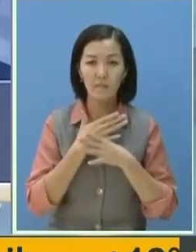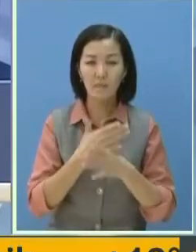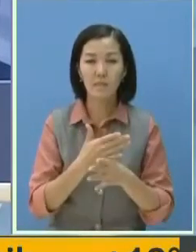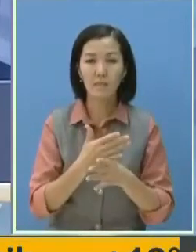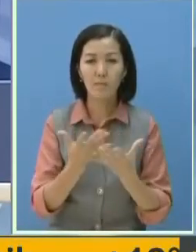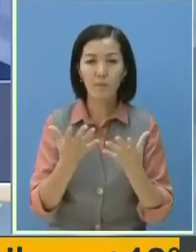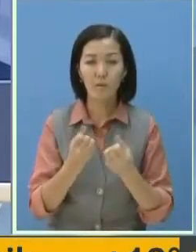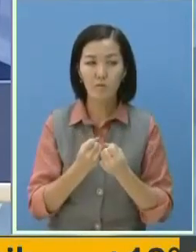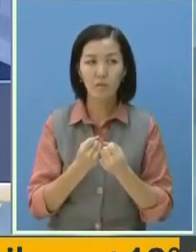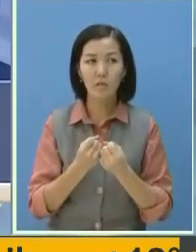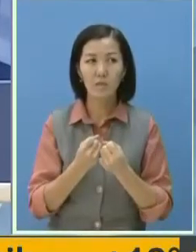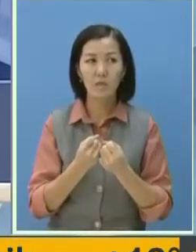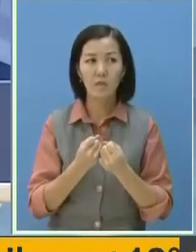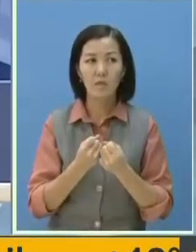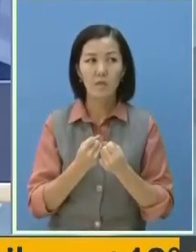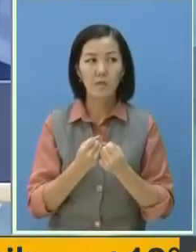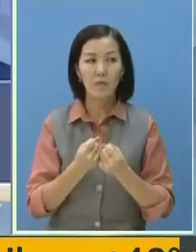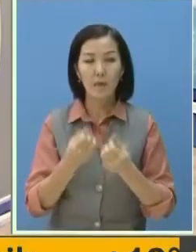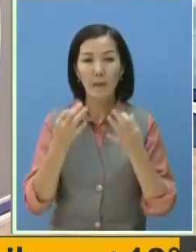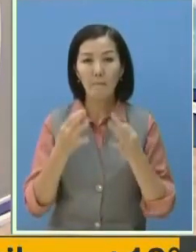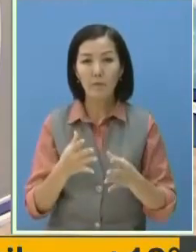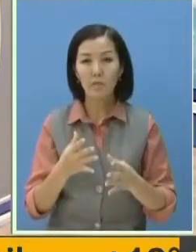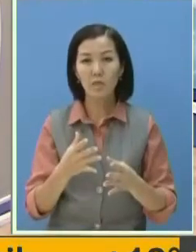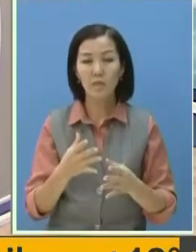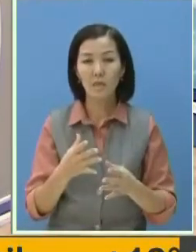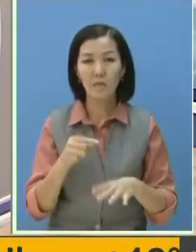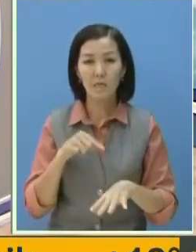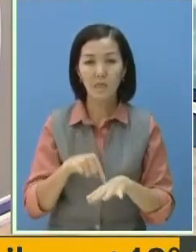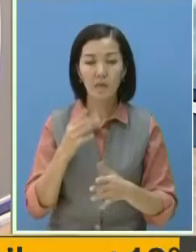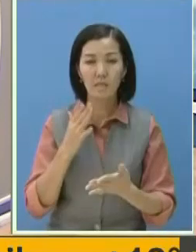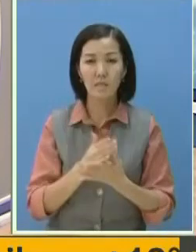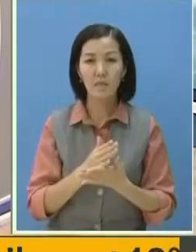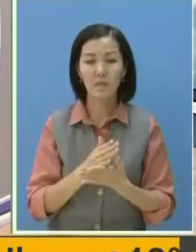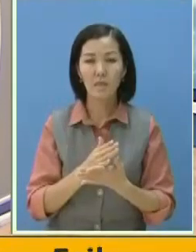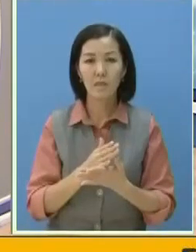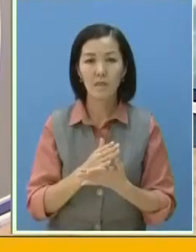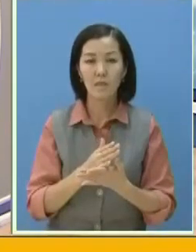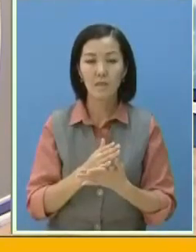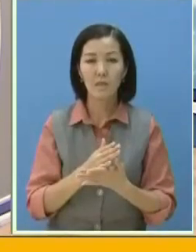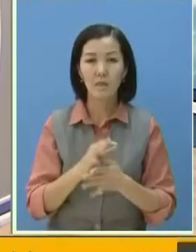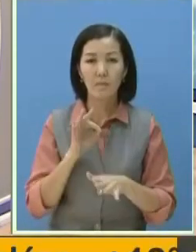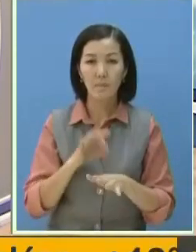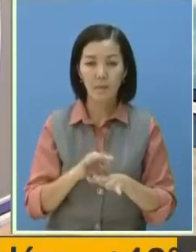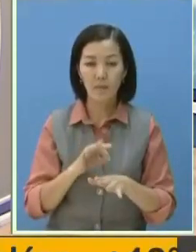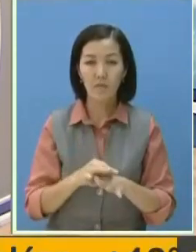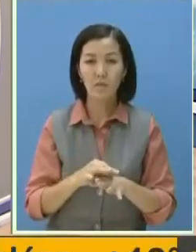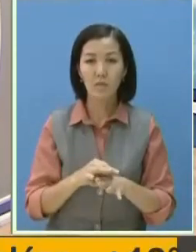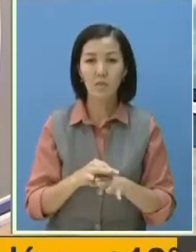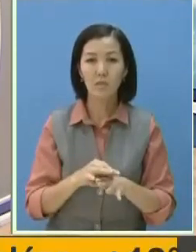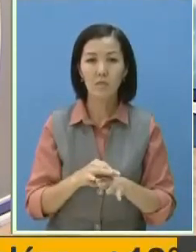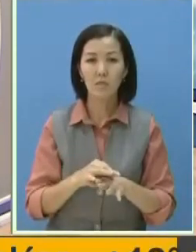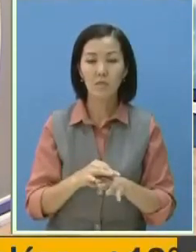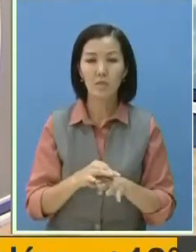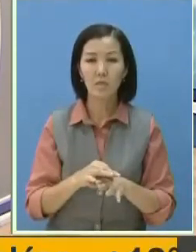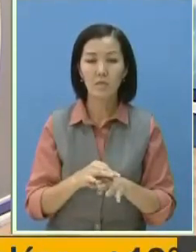этих антигенов, с тем, чтобы это была обычная реакция. Ты пришел вирус, и ты, человек уже знает, как с ним бороться. Немножко